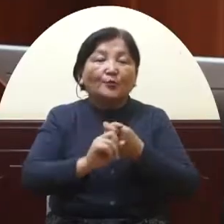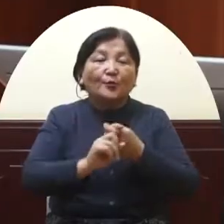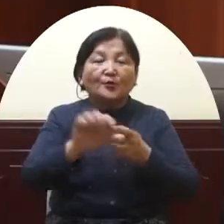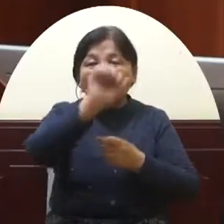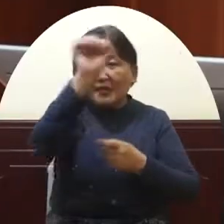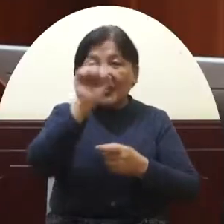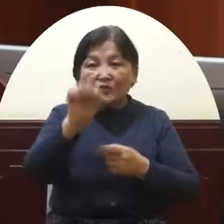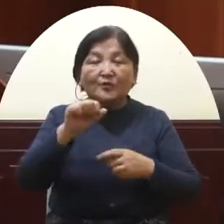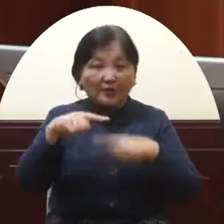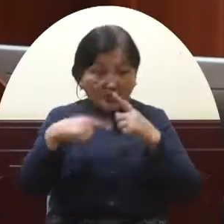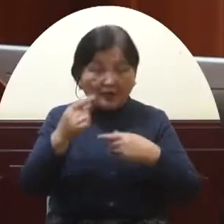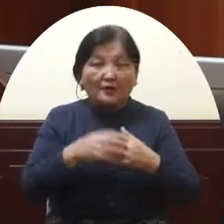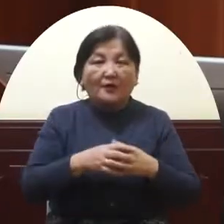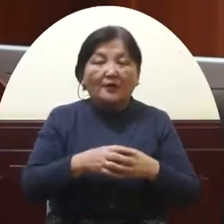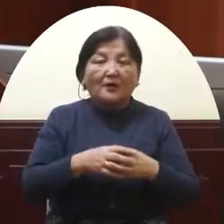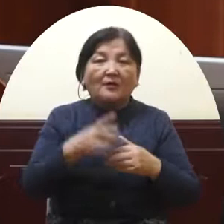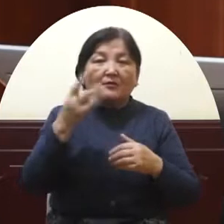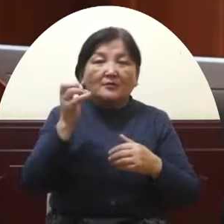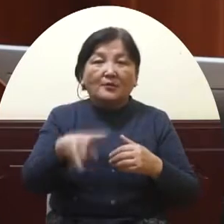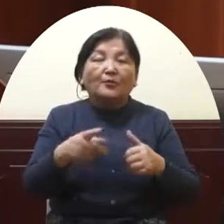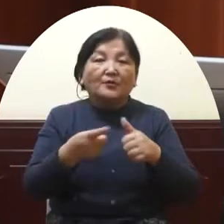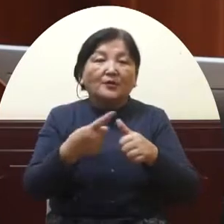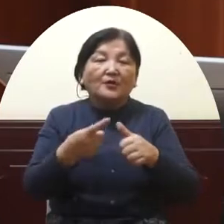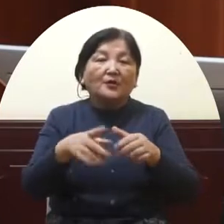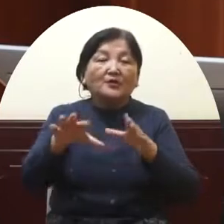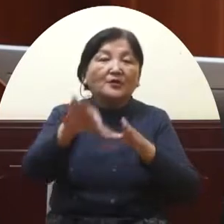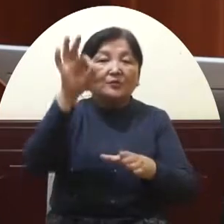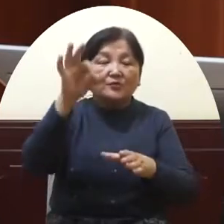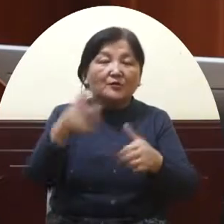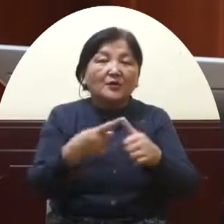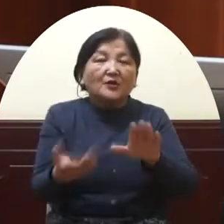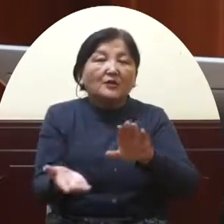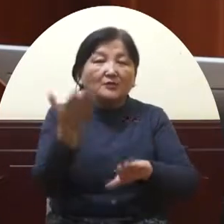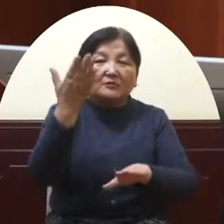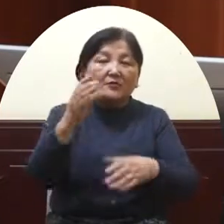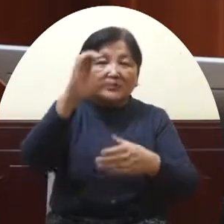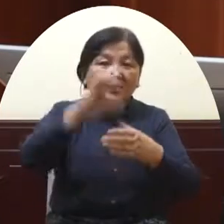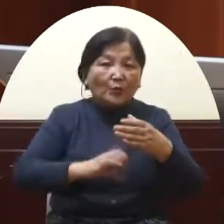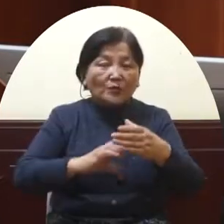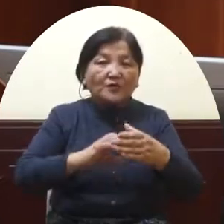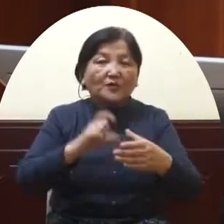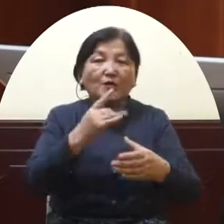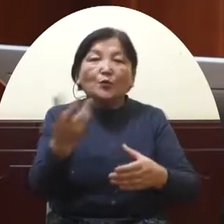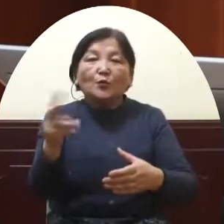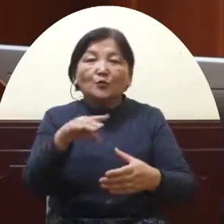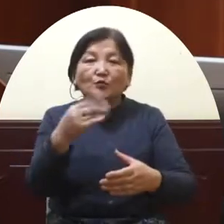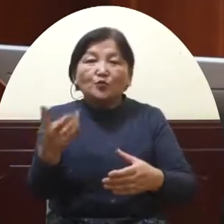хэлчихлээ. Тэ намуудыг нэр тэмжих тодруулах үйл явцыг санхүүжилтийг нэрвэлжүүлэхгүй бол болохгүй юм